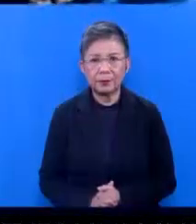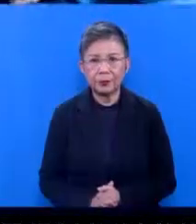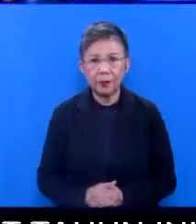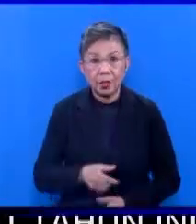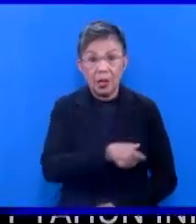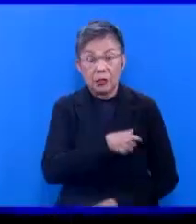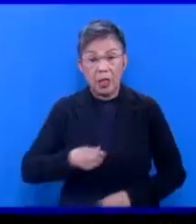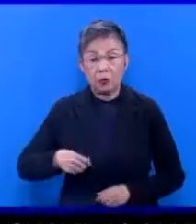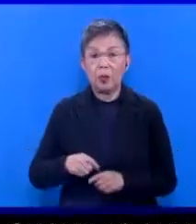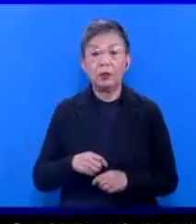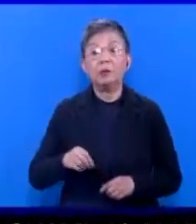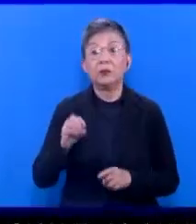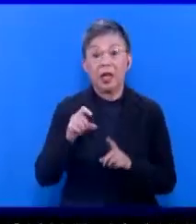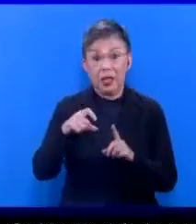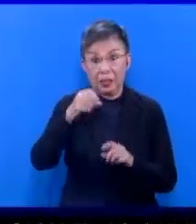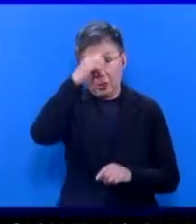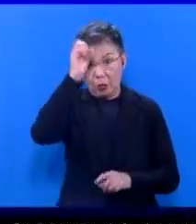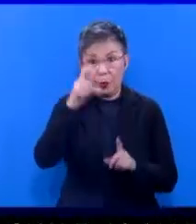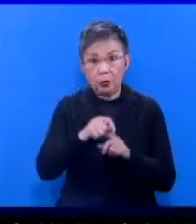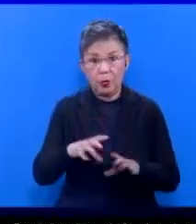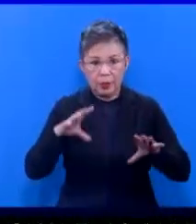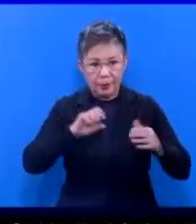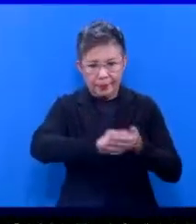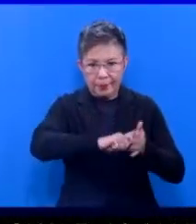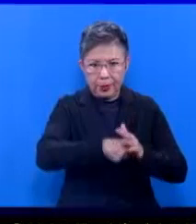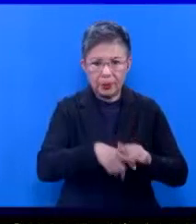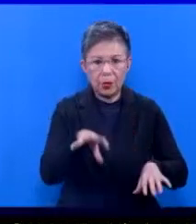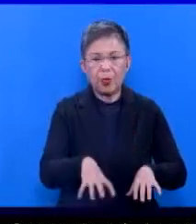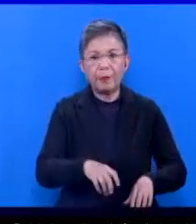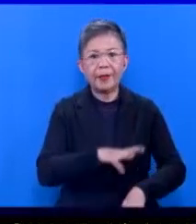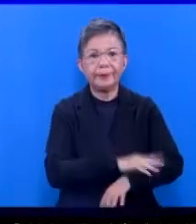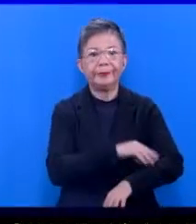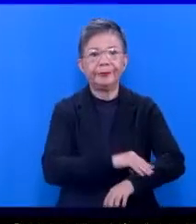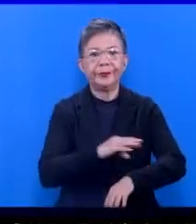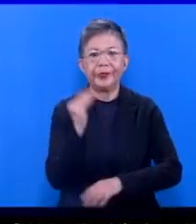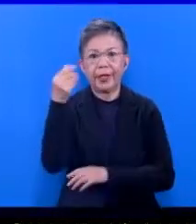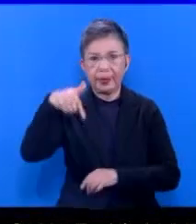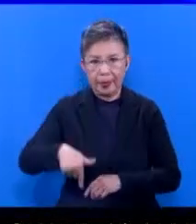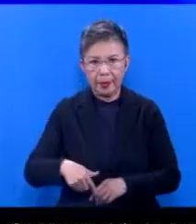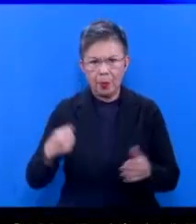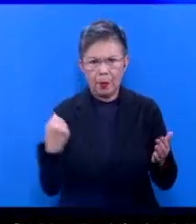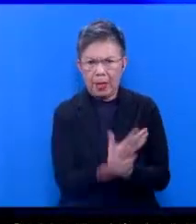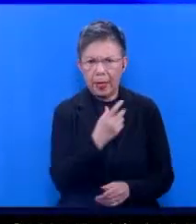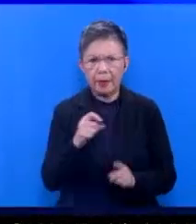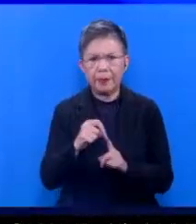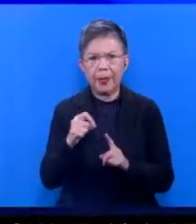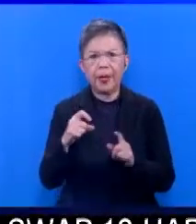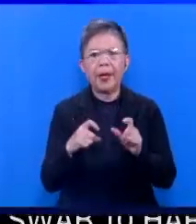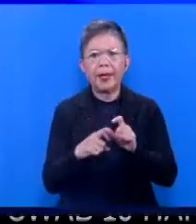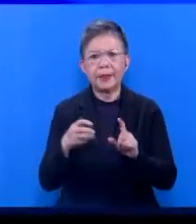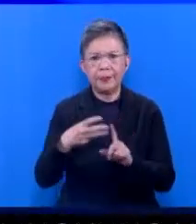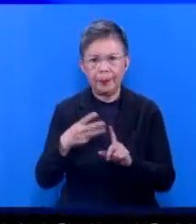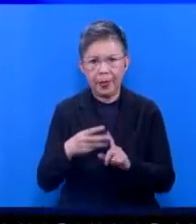Satpol PP DKI Jakarta menyegel sebuah panti pijat di Kebayoran Baru, Jakarta Selatan. Selain melanggar perda PSBB, pemilik